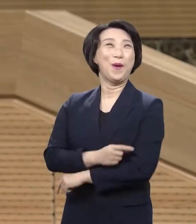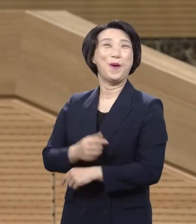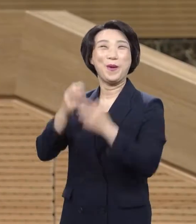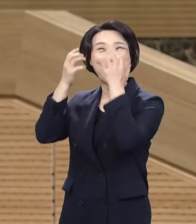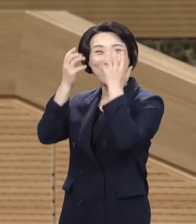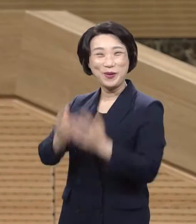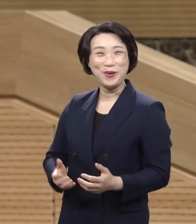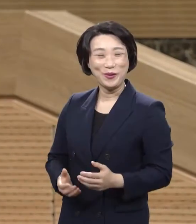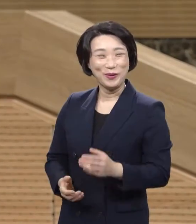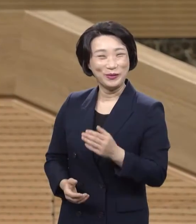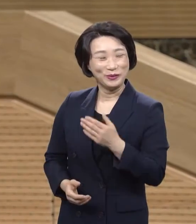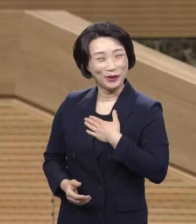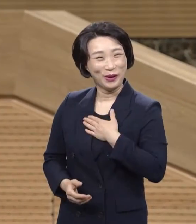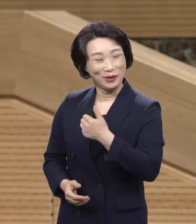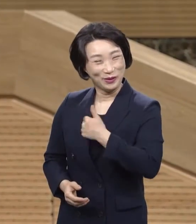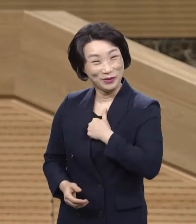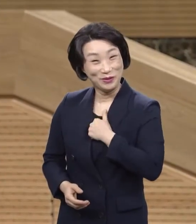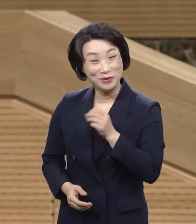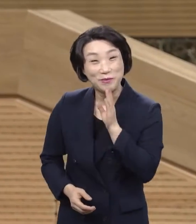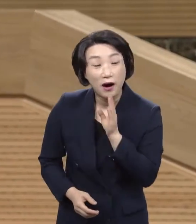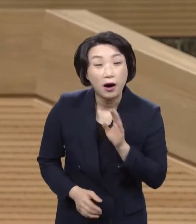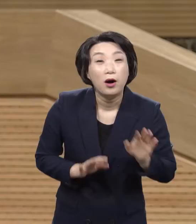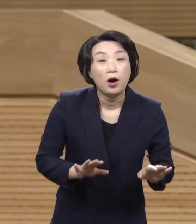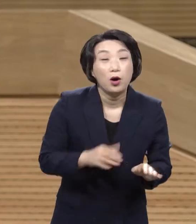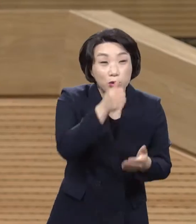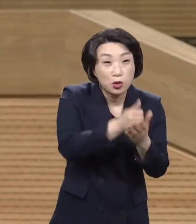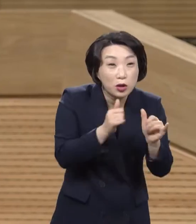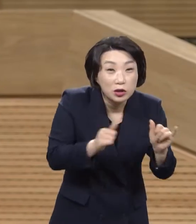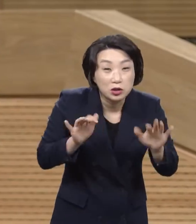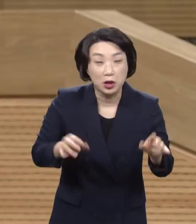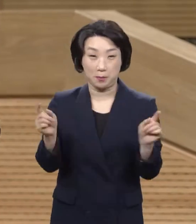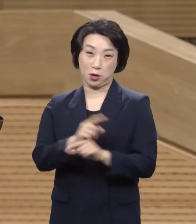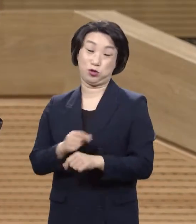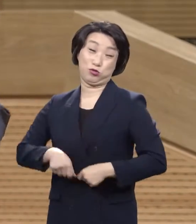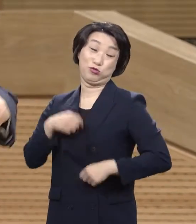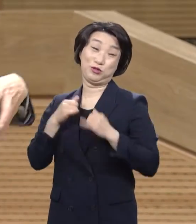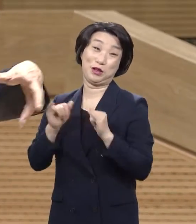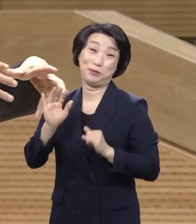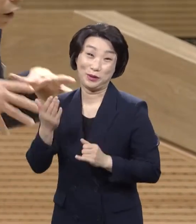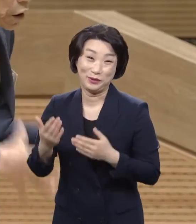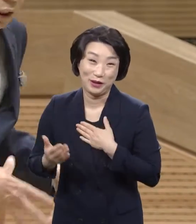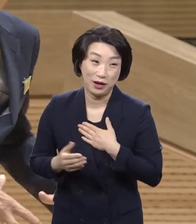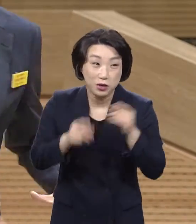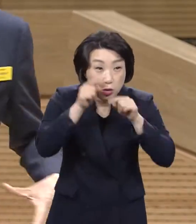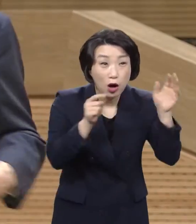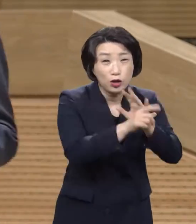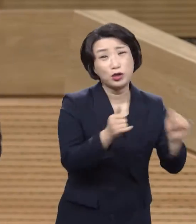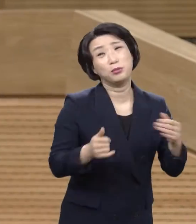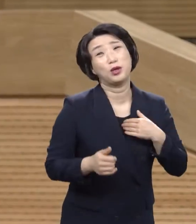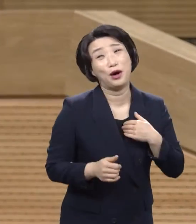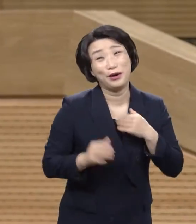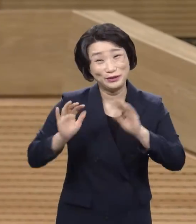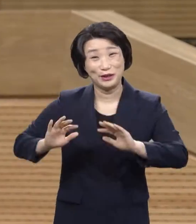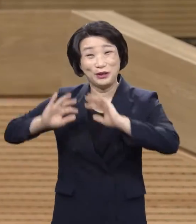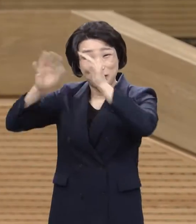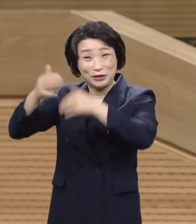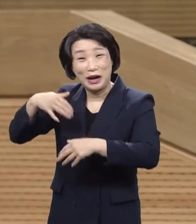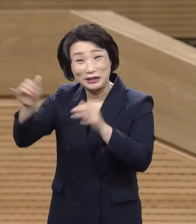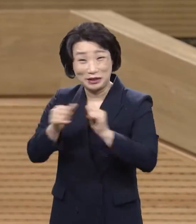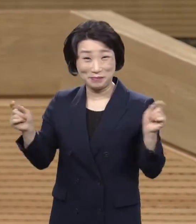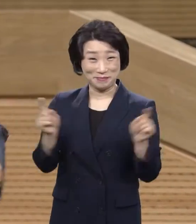달라졌다. 내가 죄인이 의인이 됐고 내가 지옥 갈 자가 천국 갈 자가